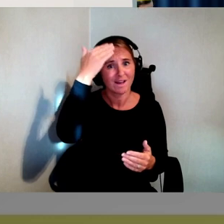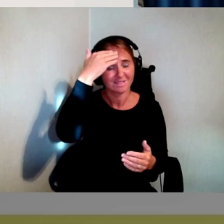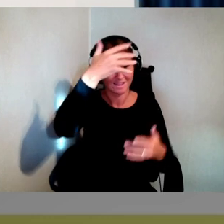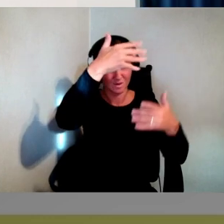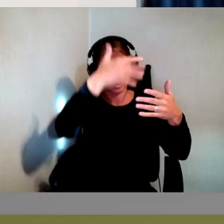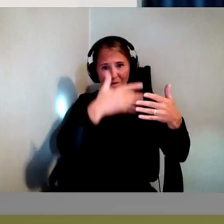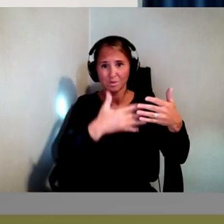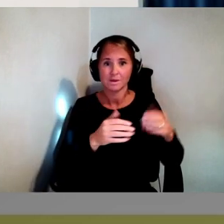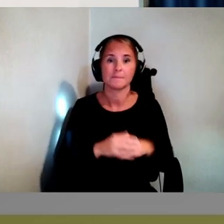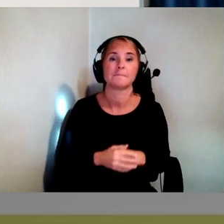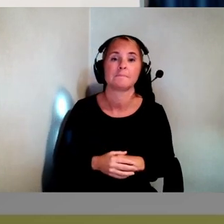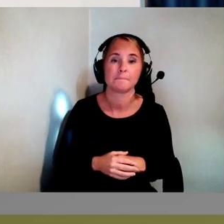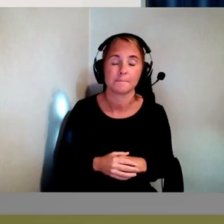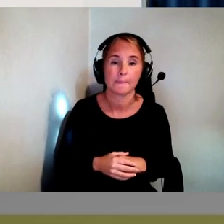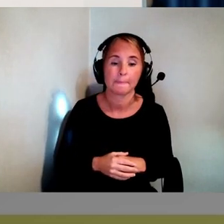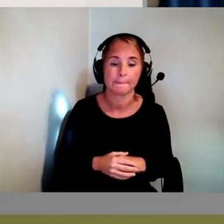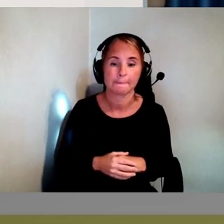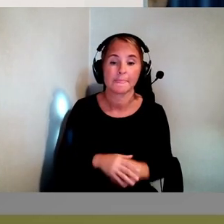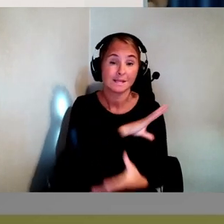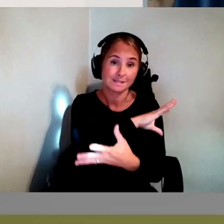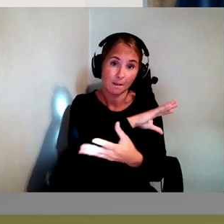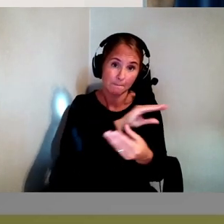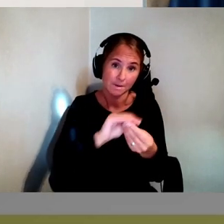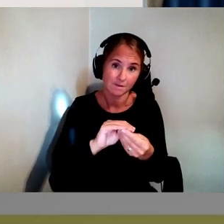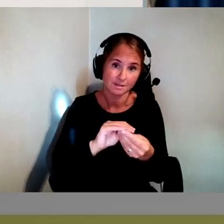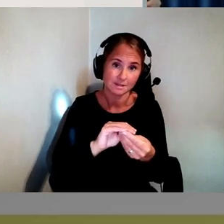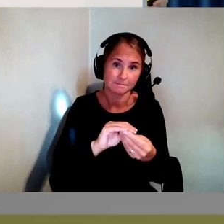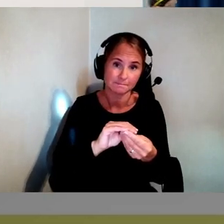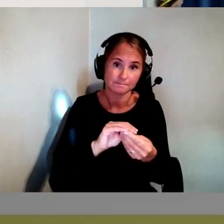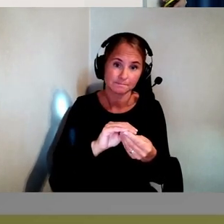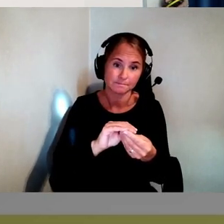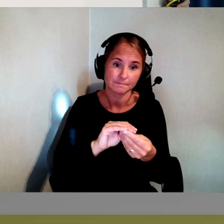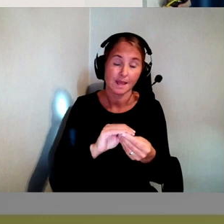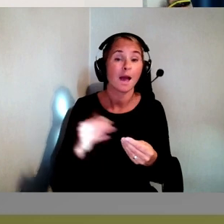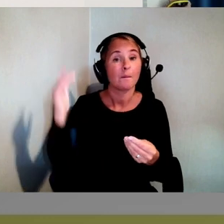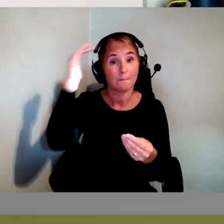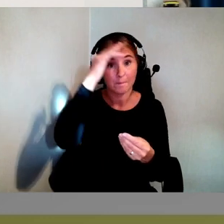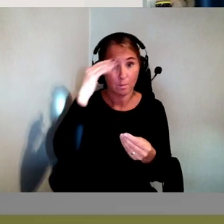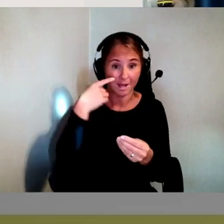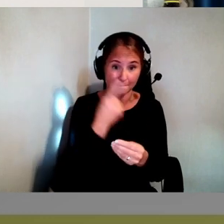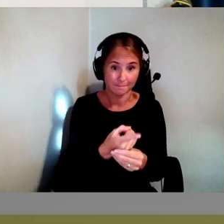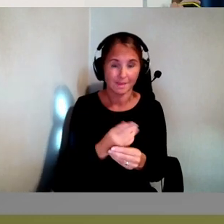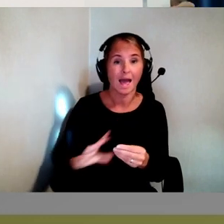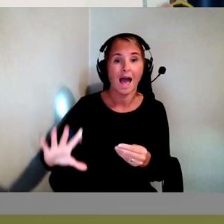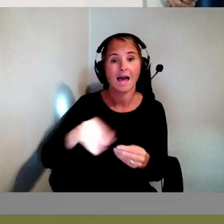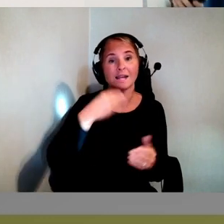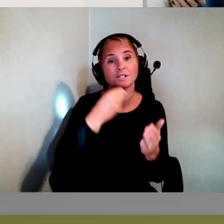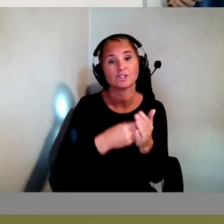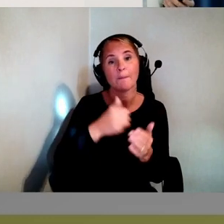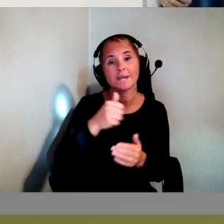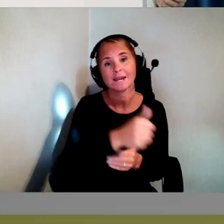eh så lite sammanfattning då Eh Problemet är att alla köp knappar heter